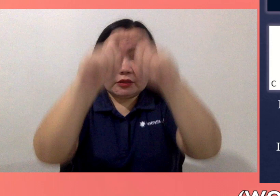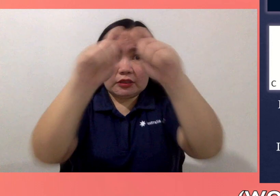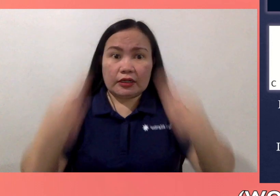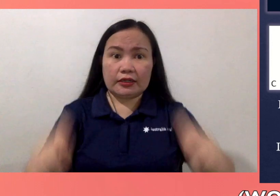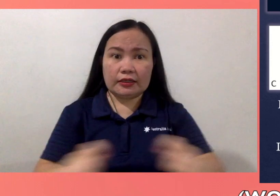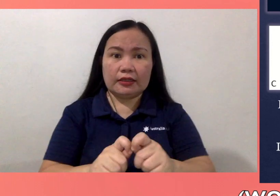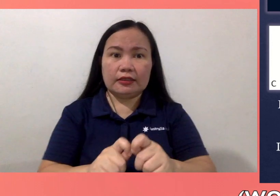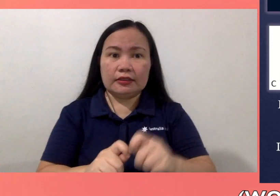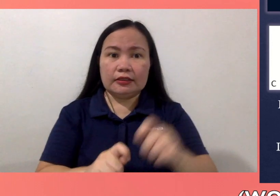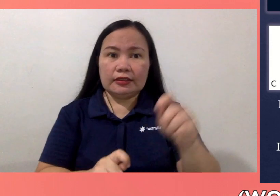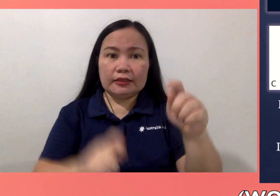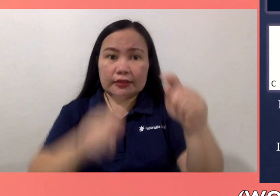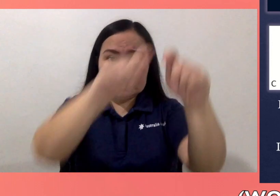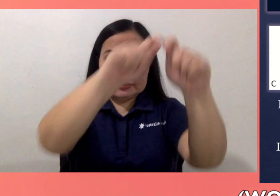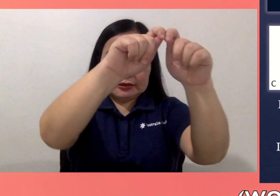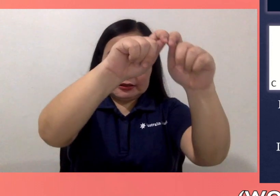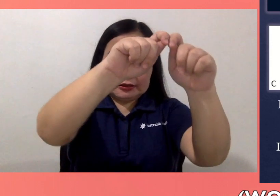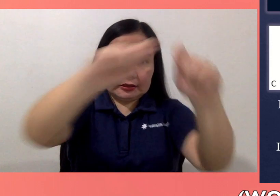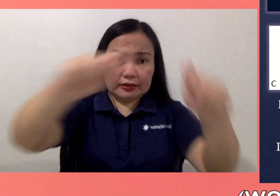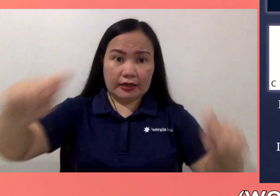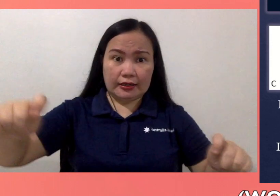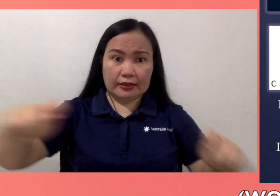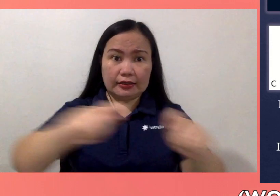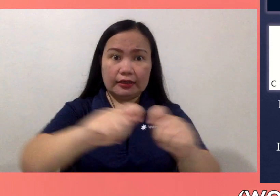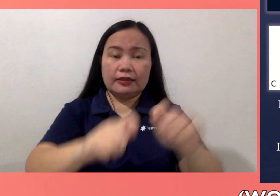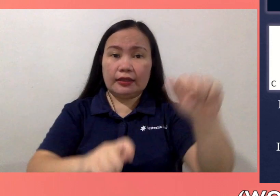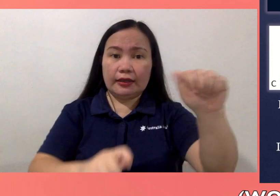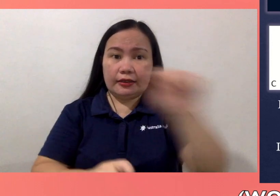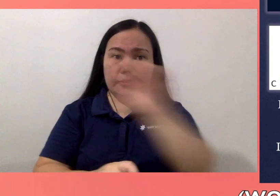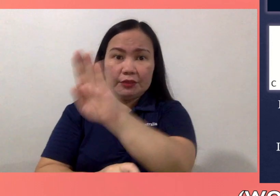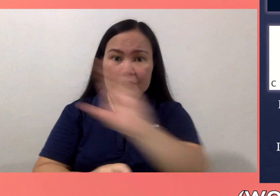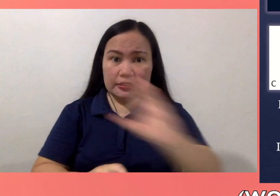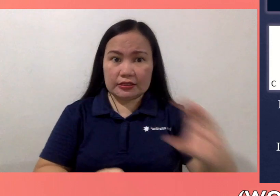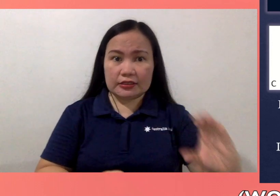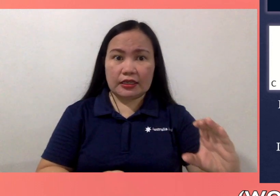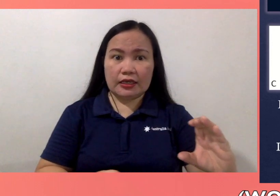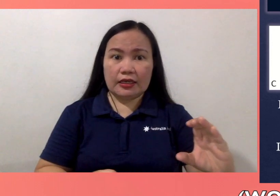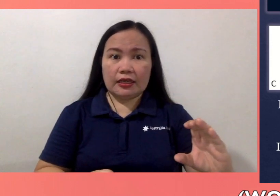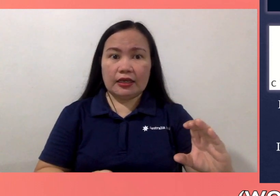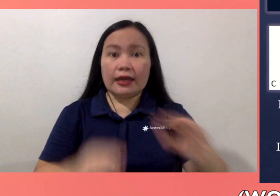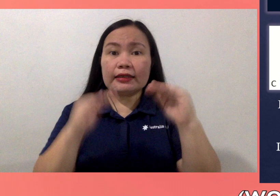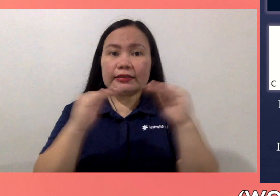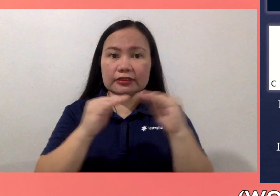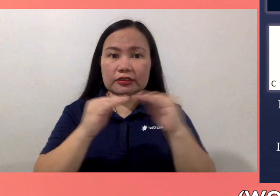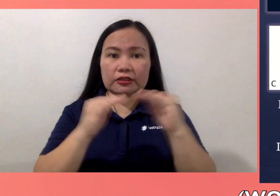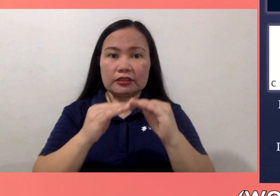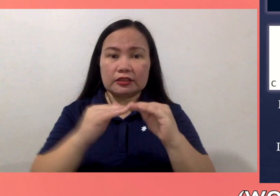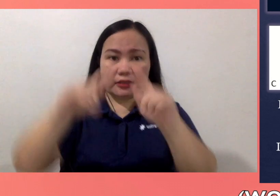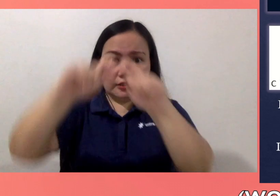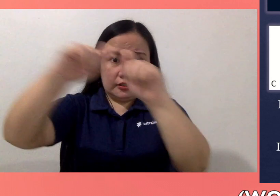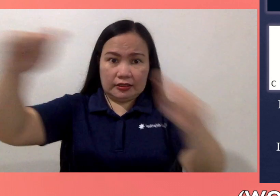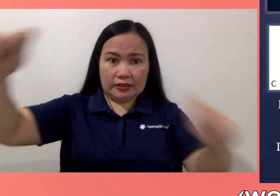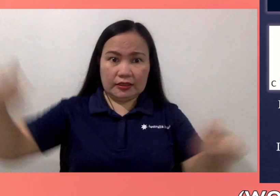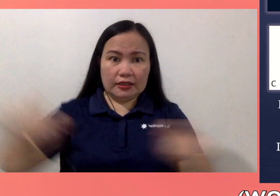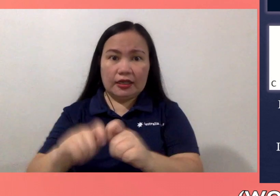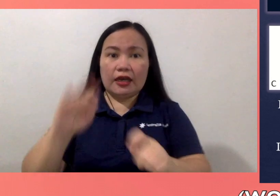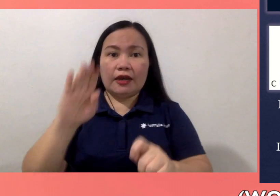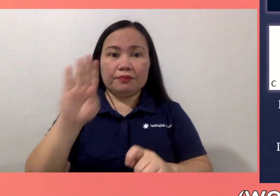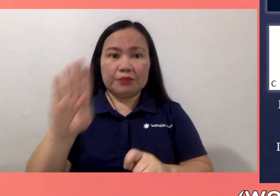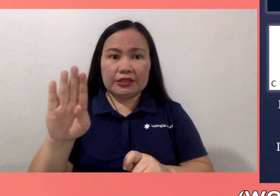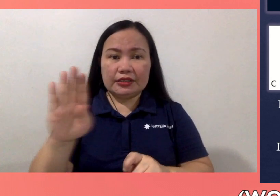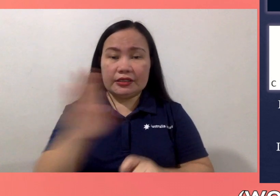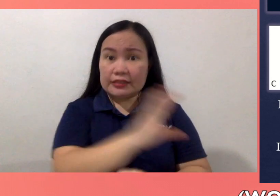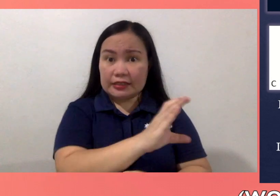no, yung triangle na to, so yung triangle ABC, okay, ay congruent sa triangle